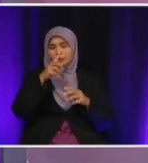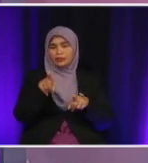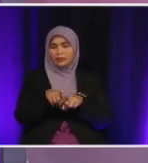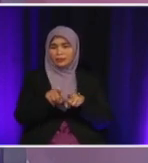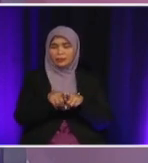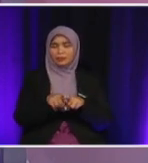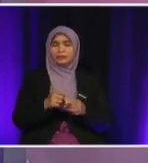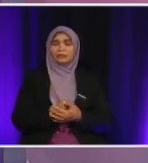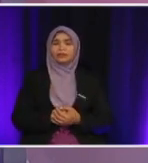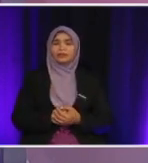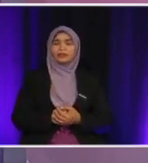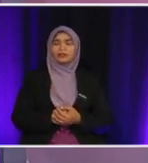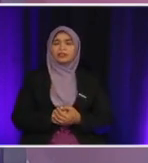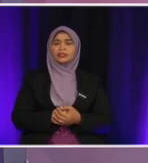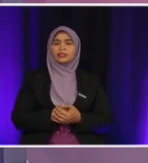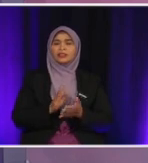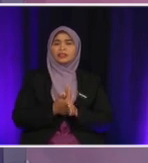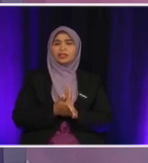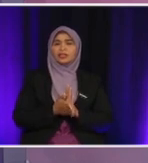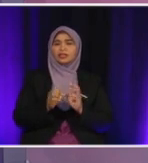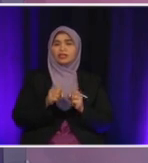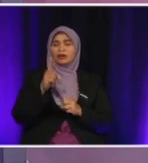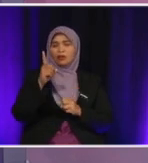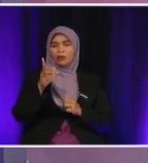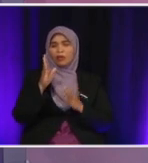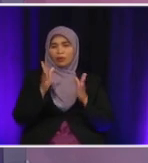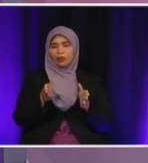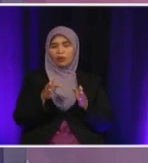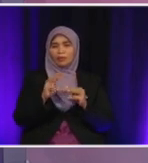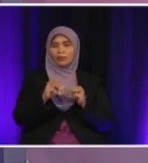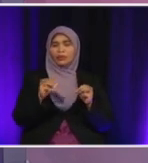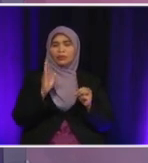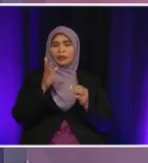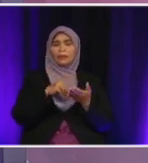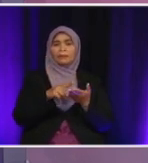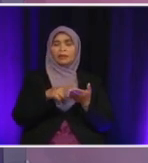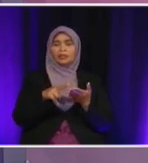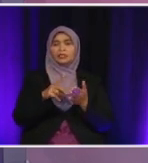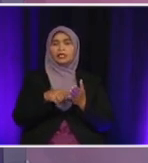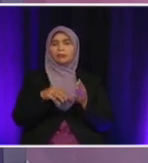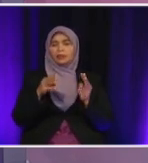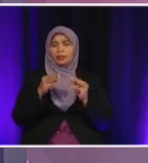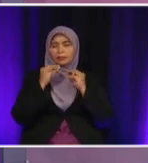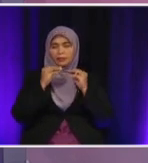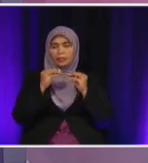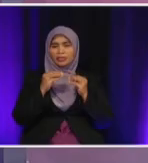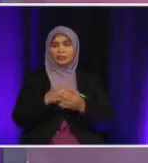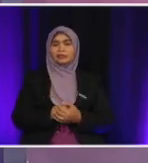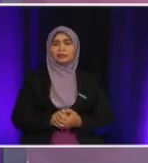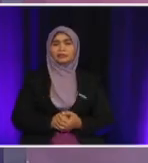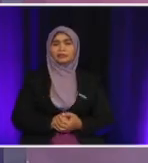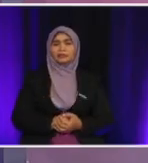seorang murid kita untuk bacakan apakah tibar yang boleh kita ambil ya dalam aspek ibadah